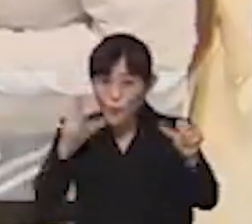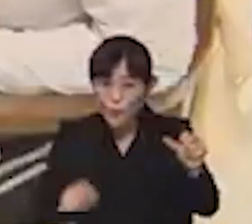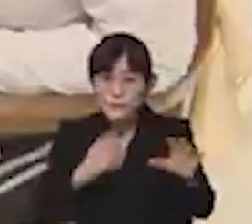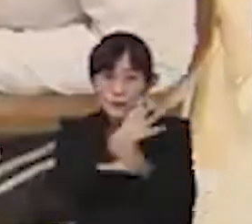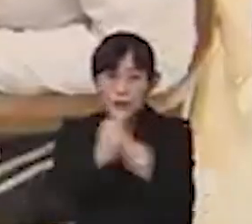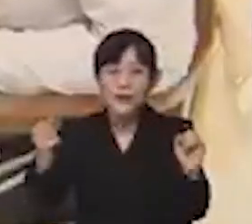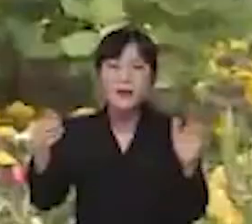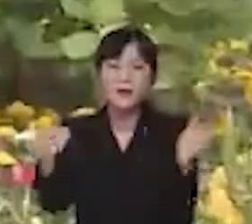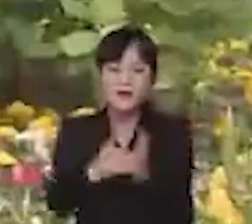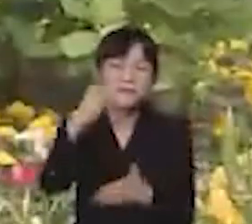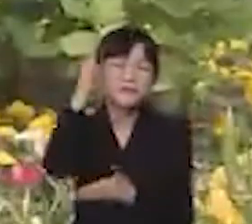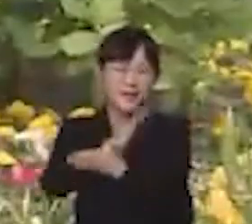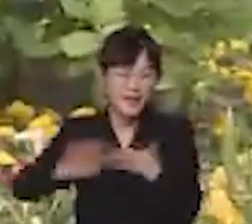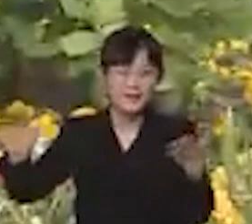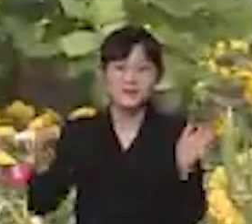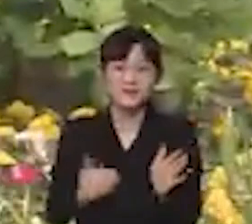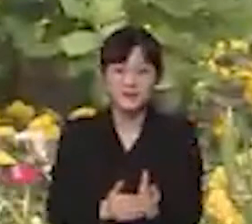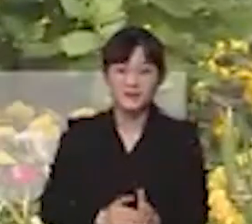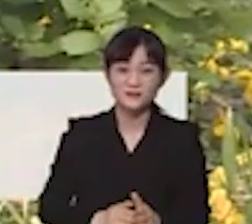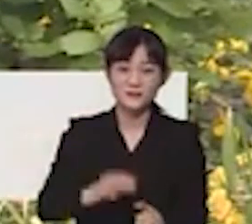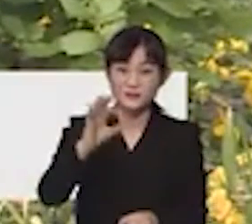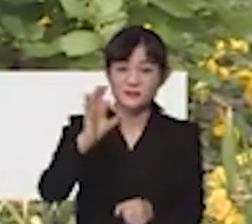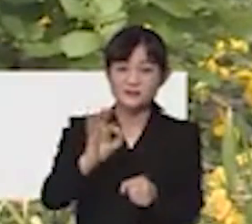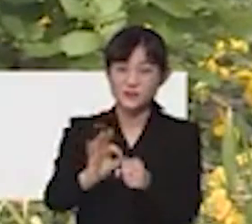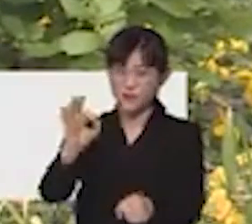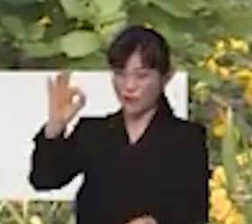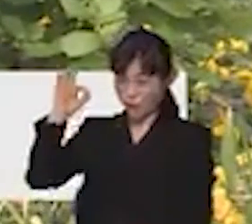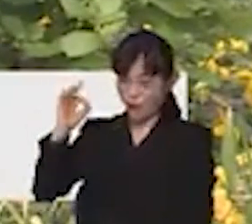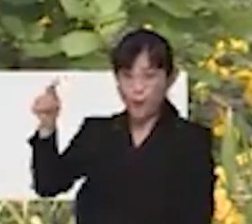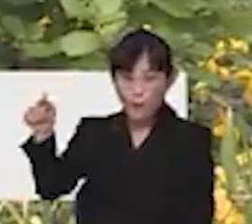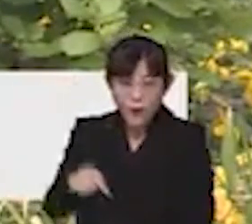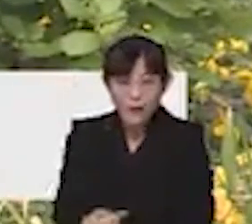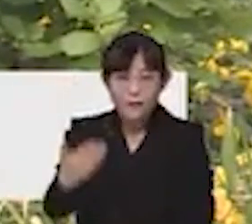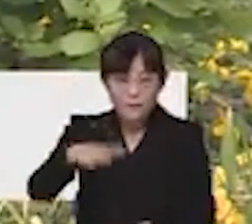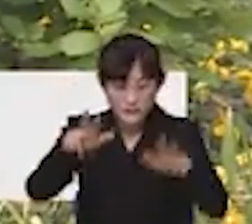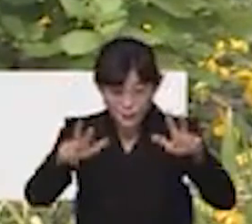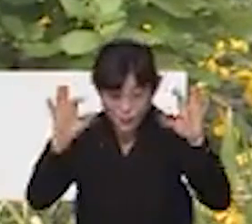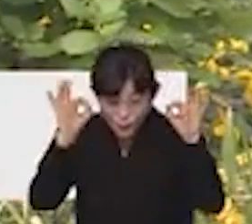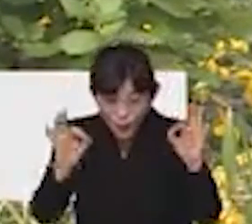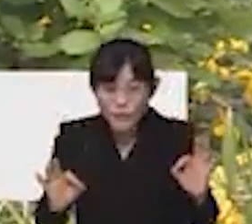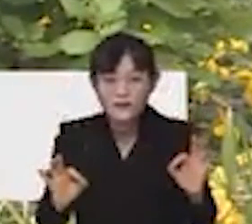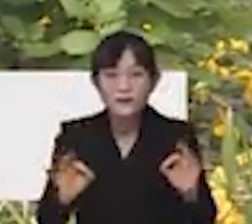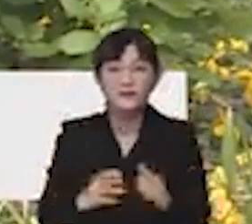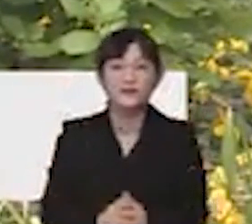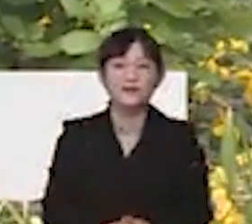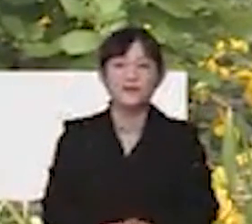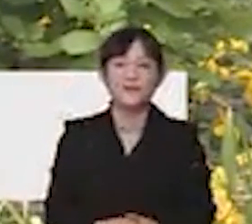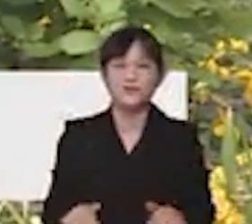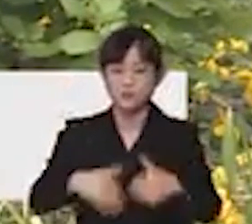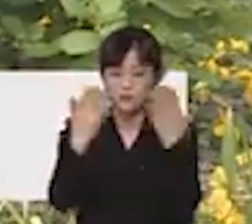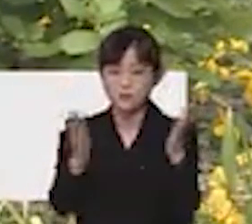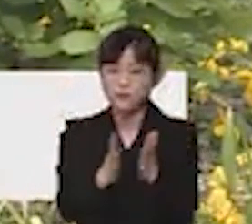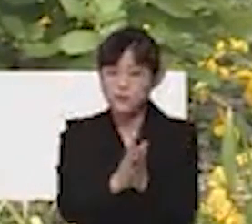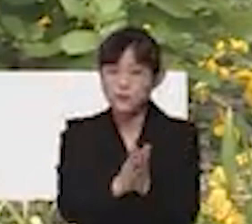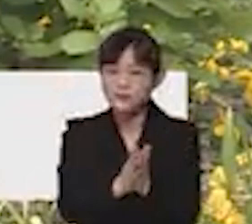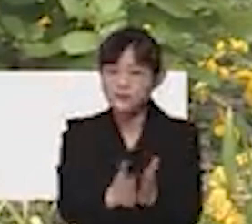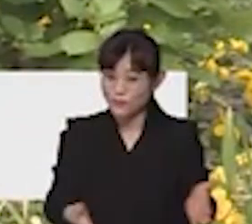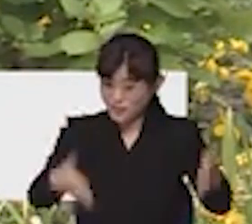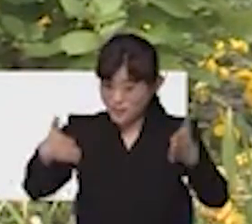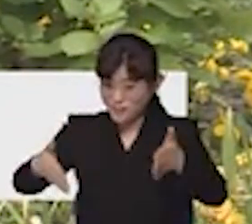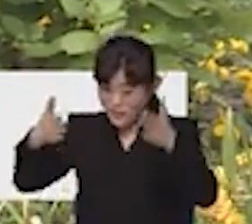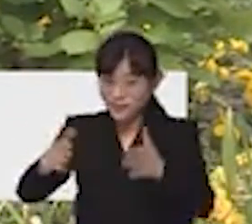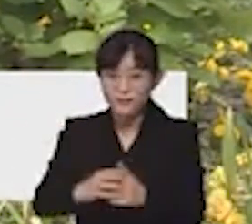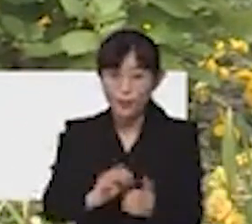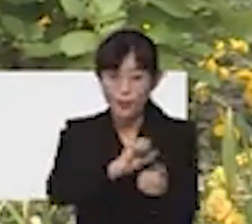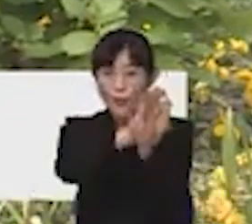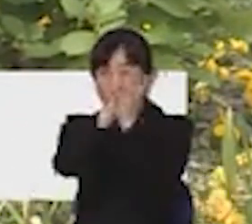꽉 찼습니다. 10년 후에 지금 왔는데 그때보다는 훨씬 더 뭐 구조물이라든가 꽃도 굉장히